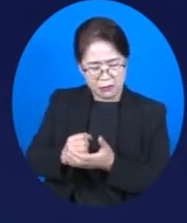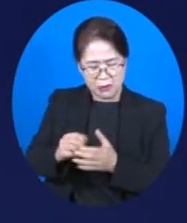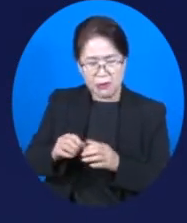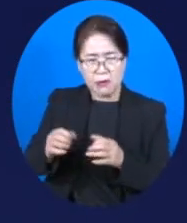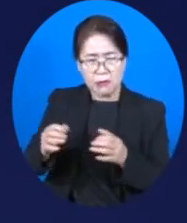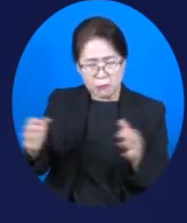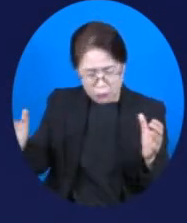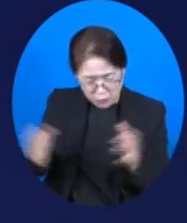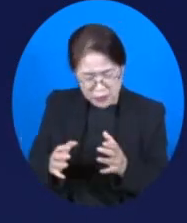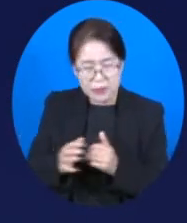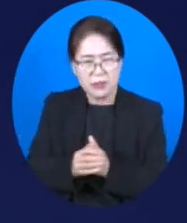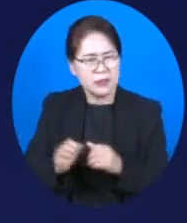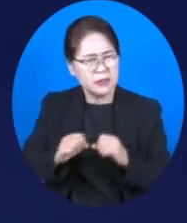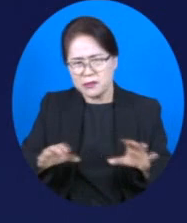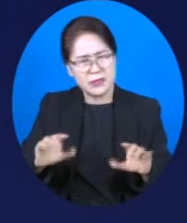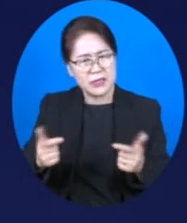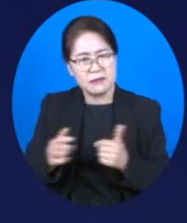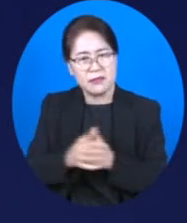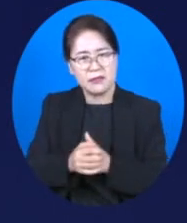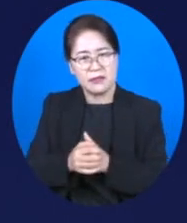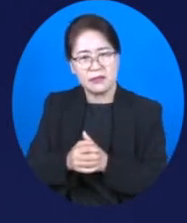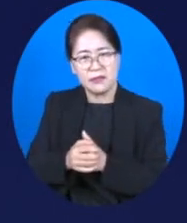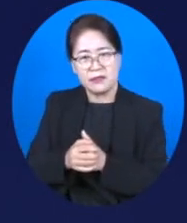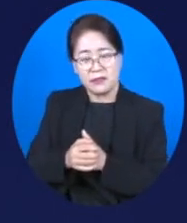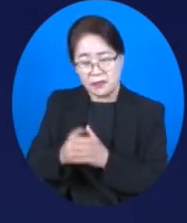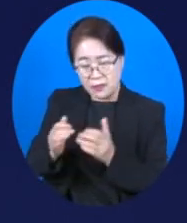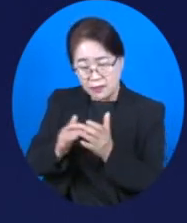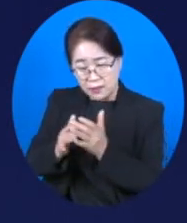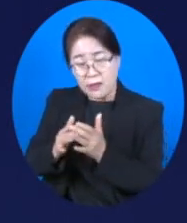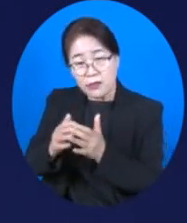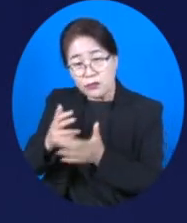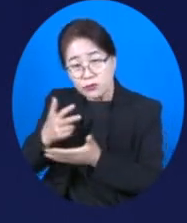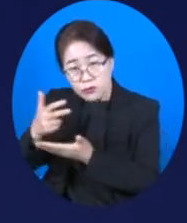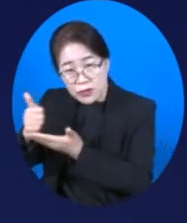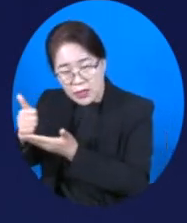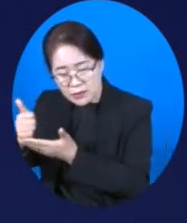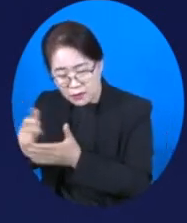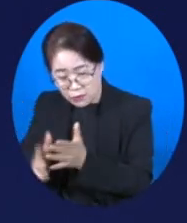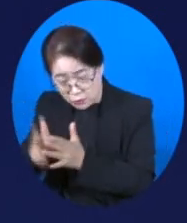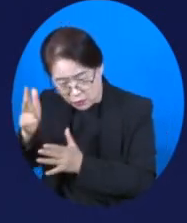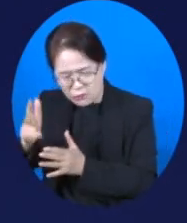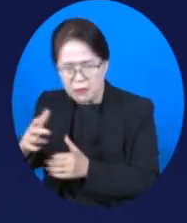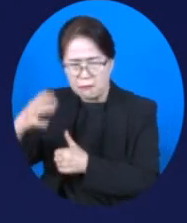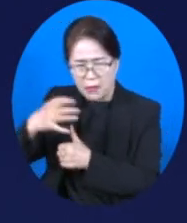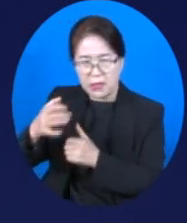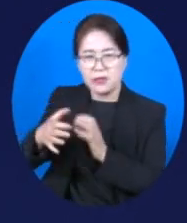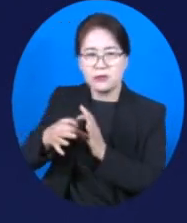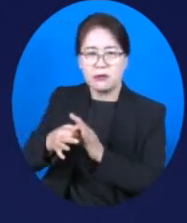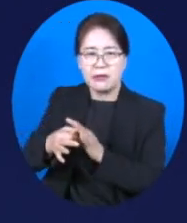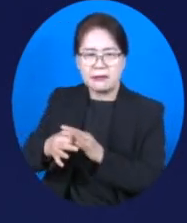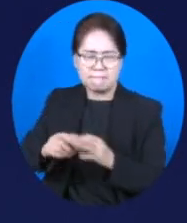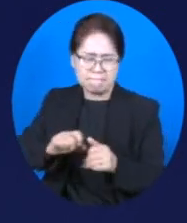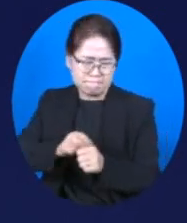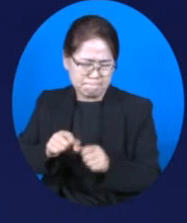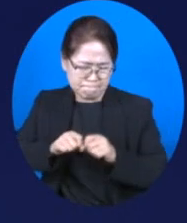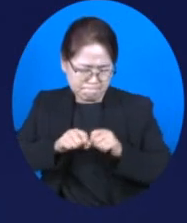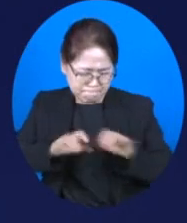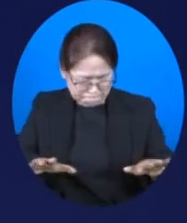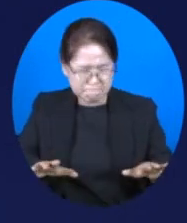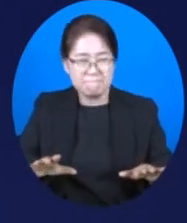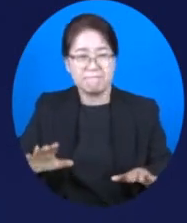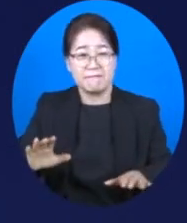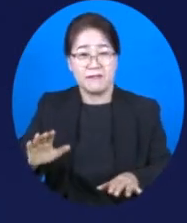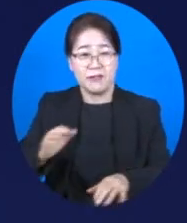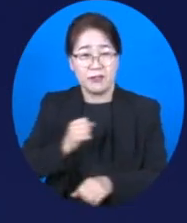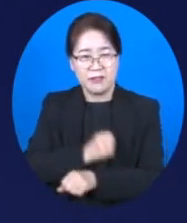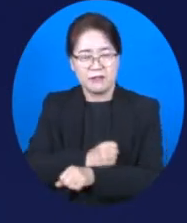어떻게 하셨나요? 예루살렘의 큰 박해를 인하여 예루살렘 교회를 강제로 흩어버리셨어요.